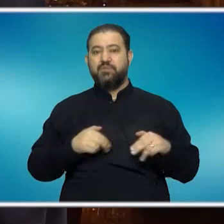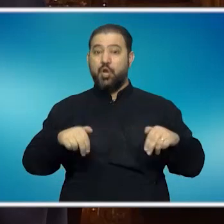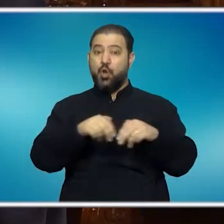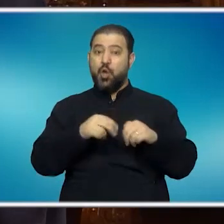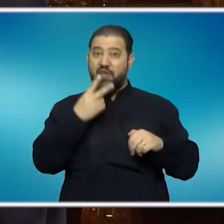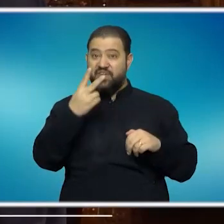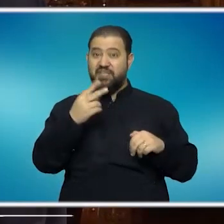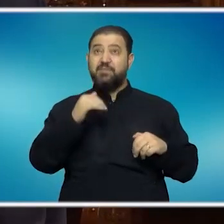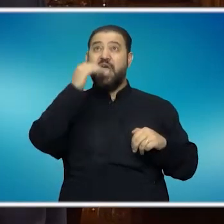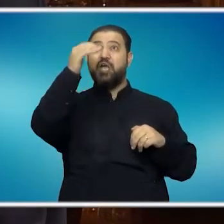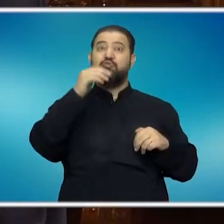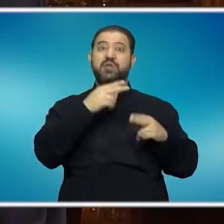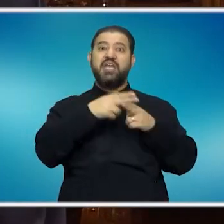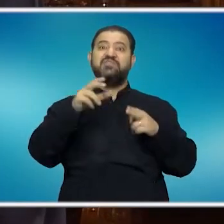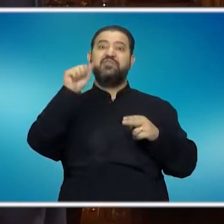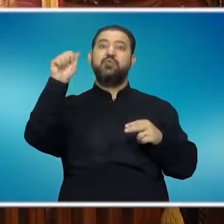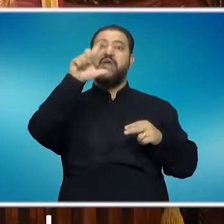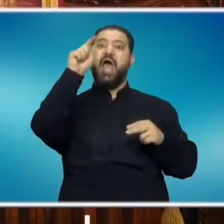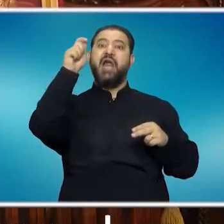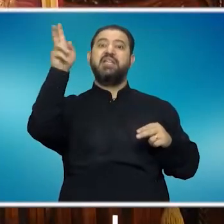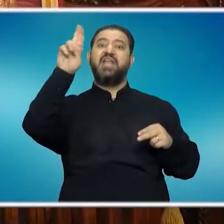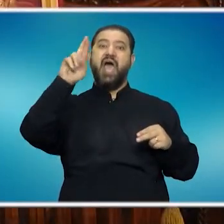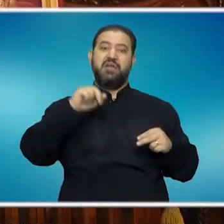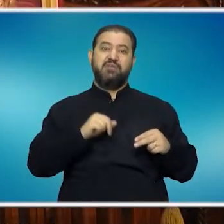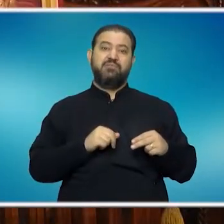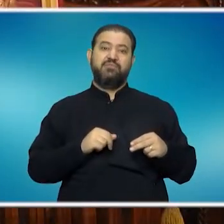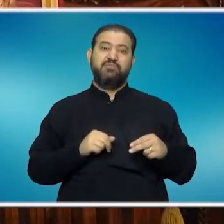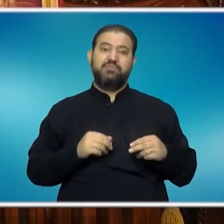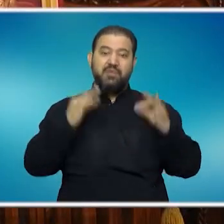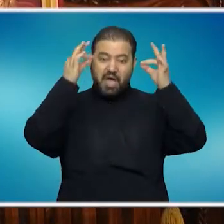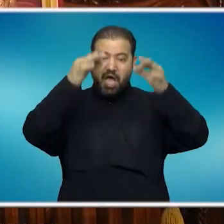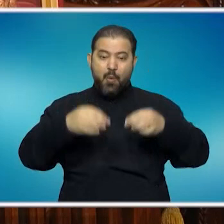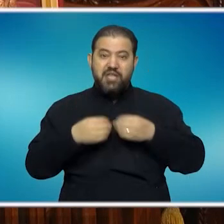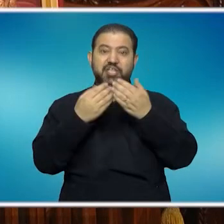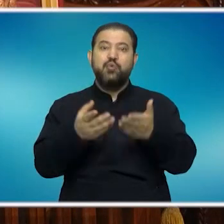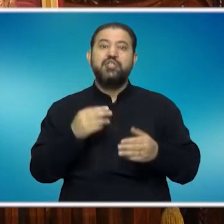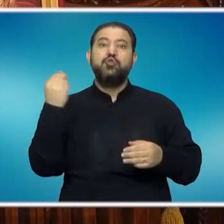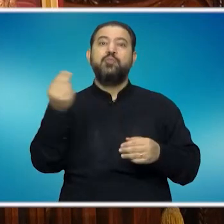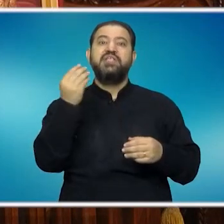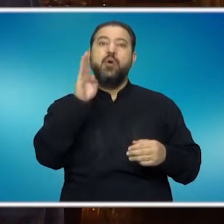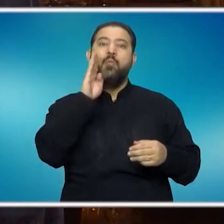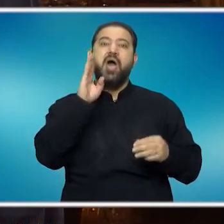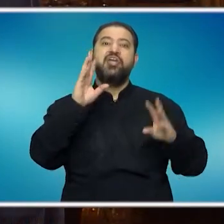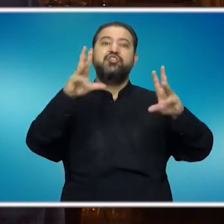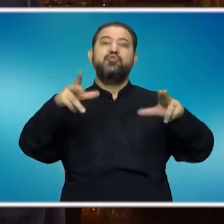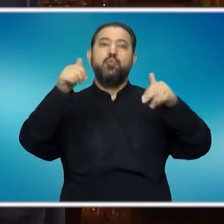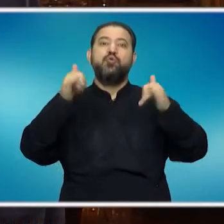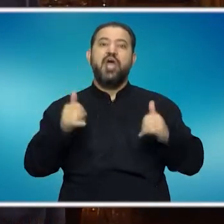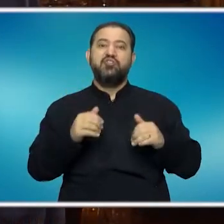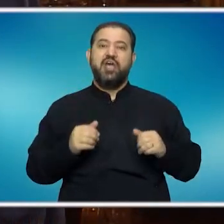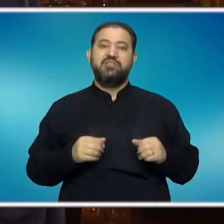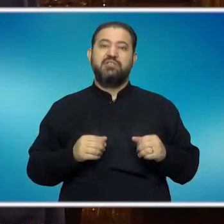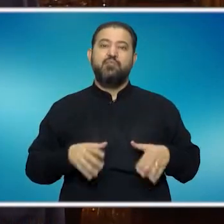asupra darurilor pe care ei le-a dat Duhul Sfânt și le-a dat pe măsura deschiderii virtuților. Cu cât